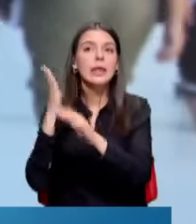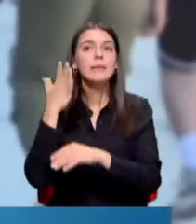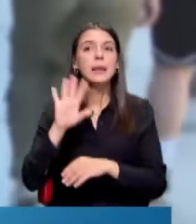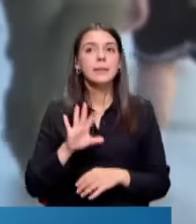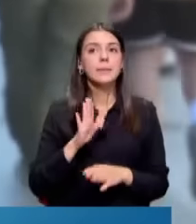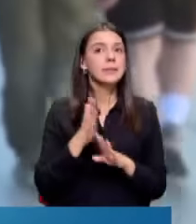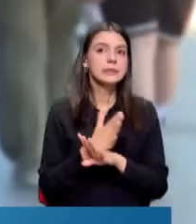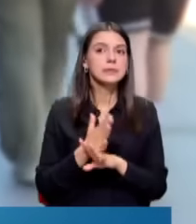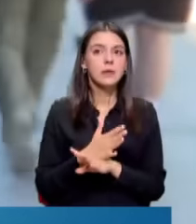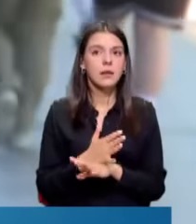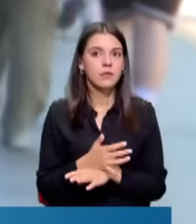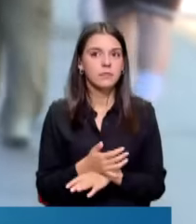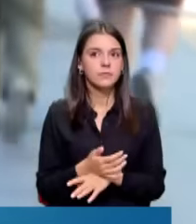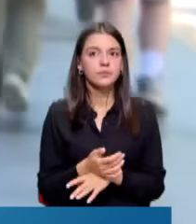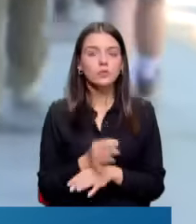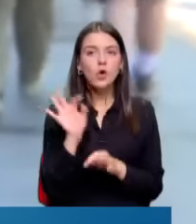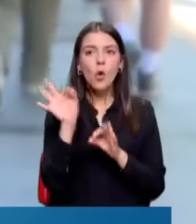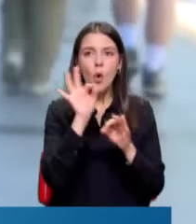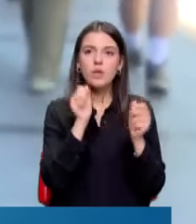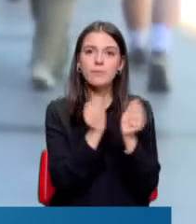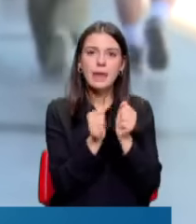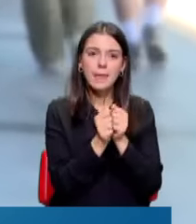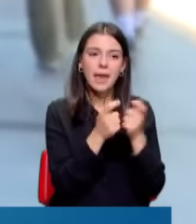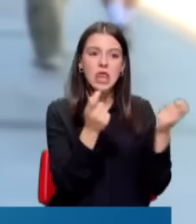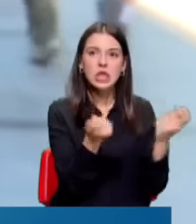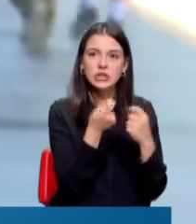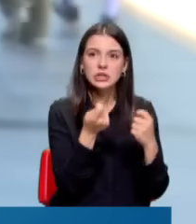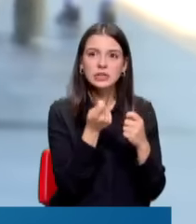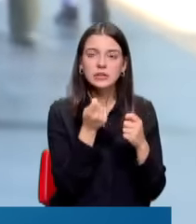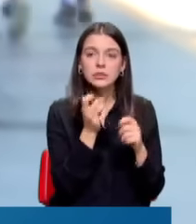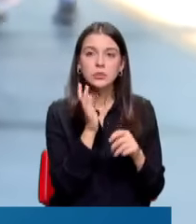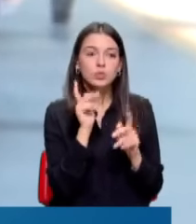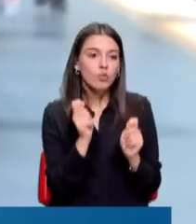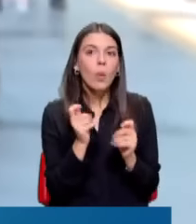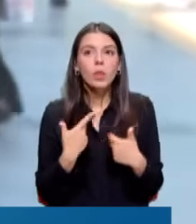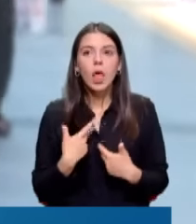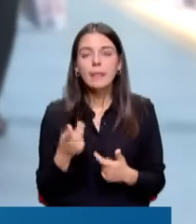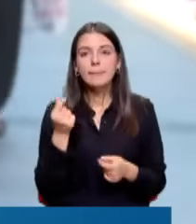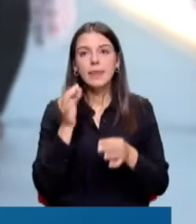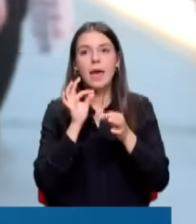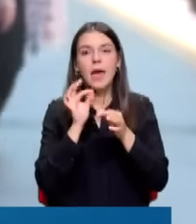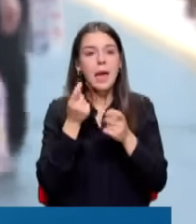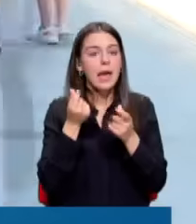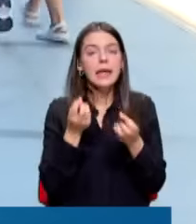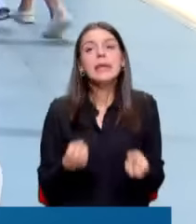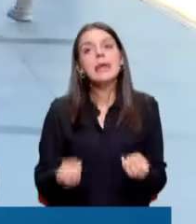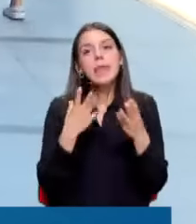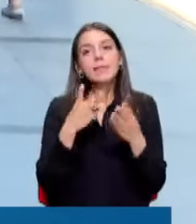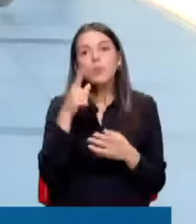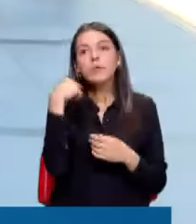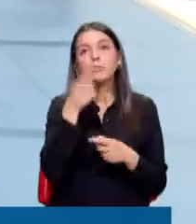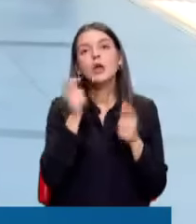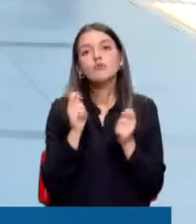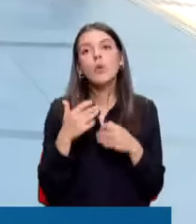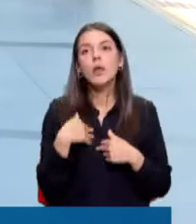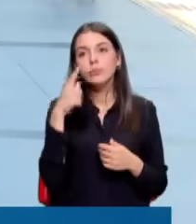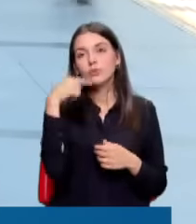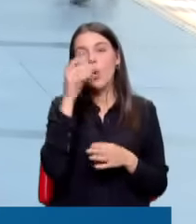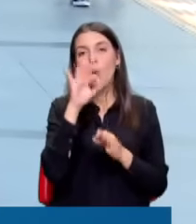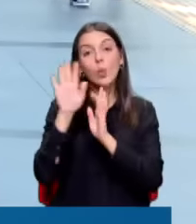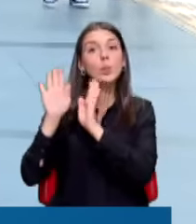neden? Okulla birlikte iş çalışma durumum vardı. Çünkü maddi durumum çok yeterli değildi. Çok zorlandığım noktada